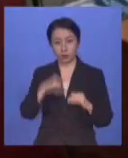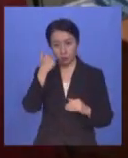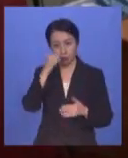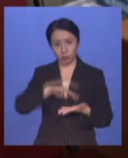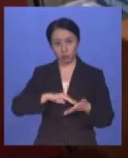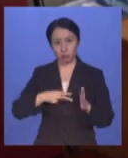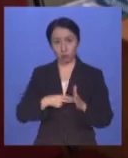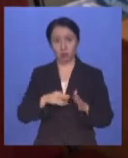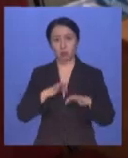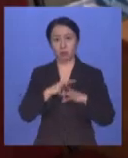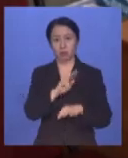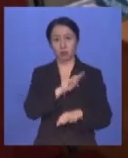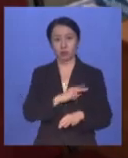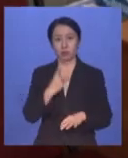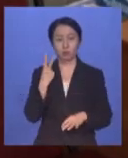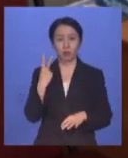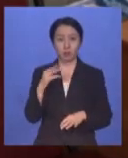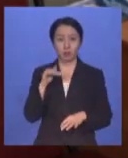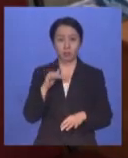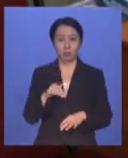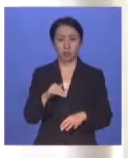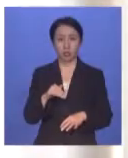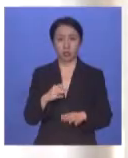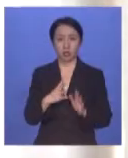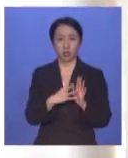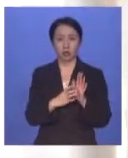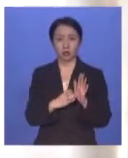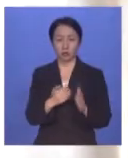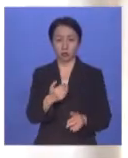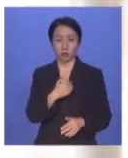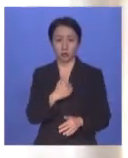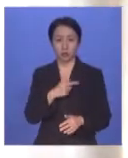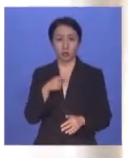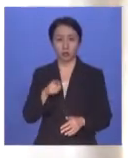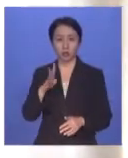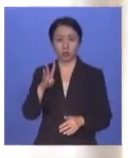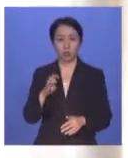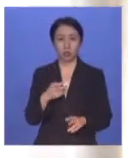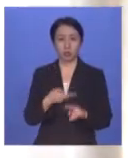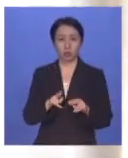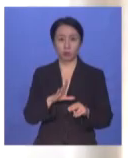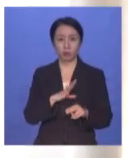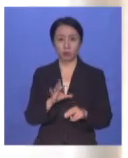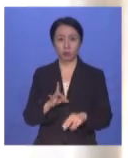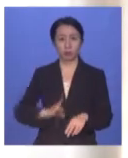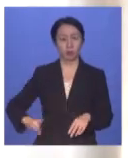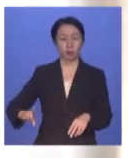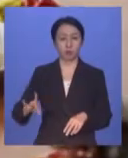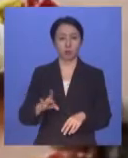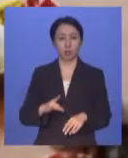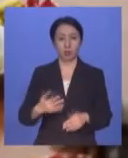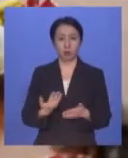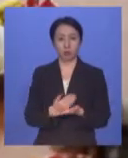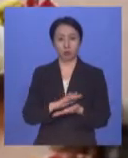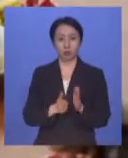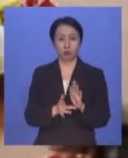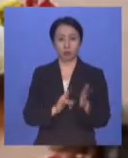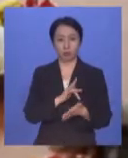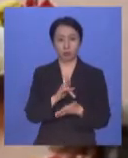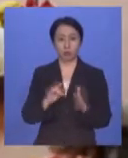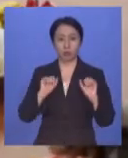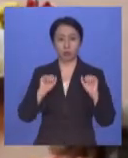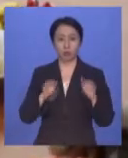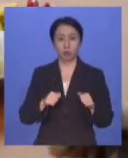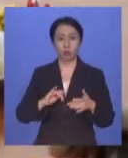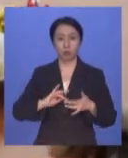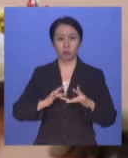года планируется провести работу с 2900 желающими, 1400 из которых уже прибыли в регион. Получить